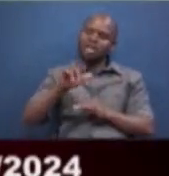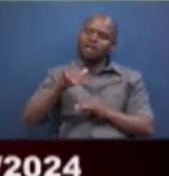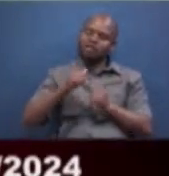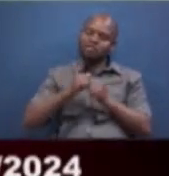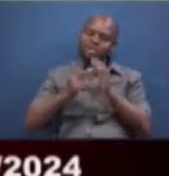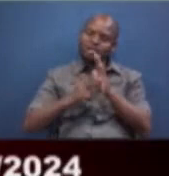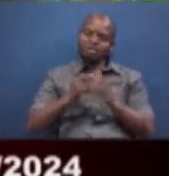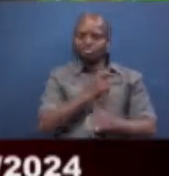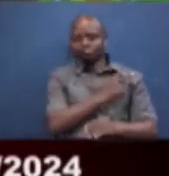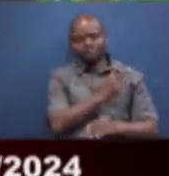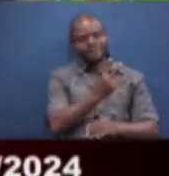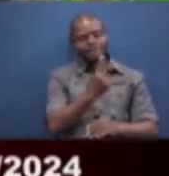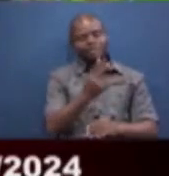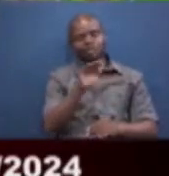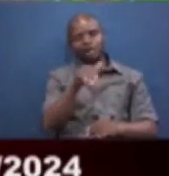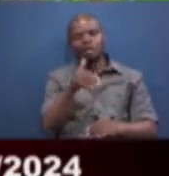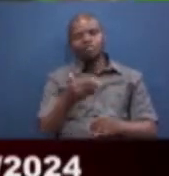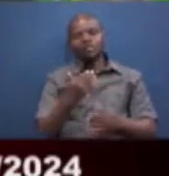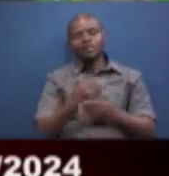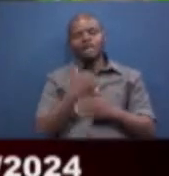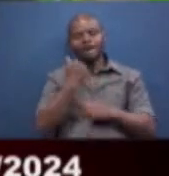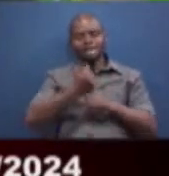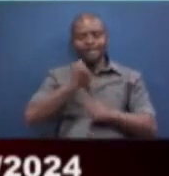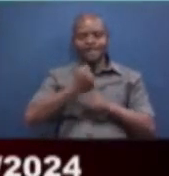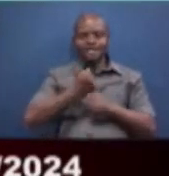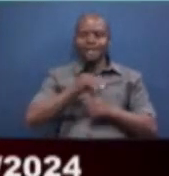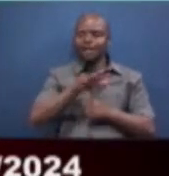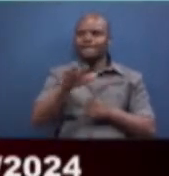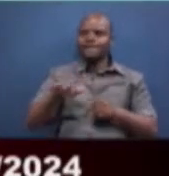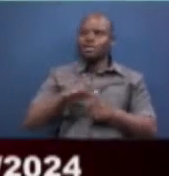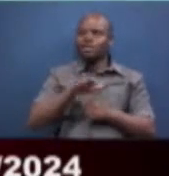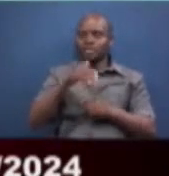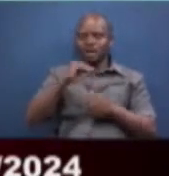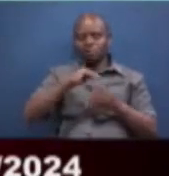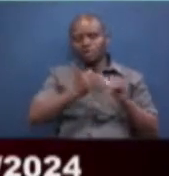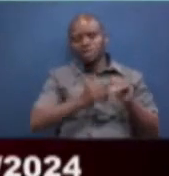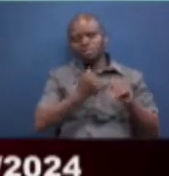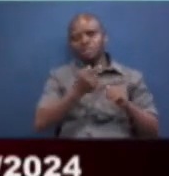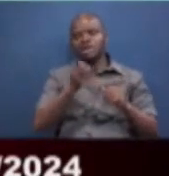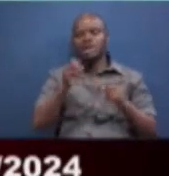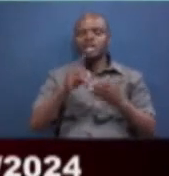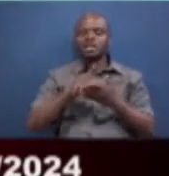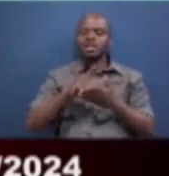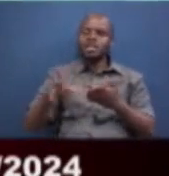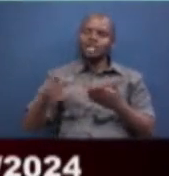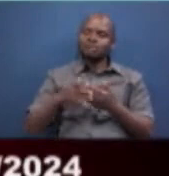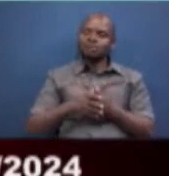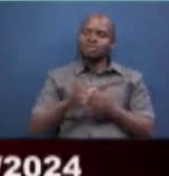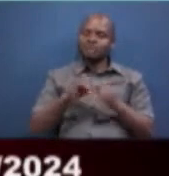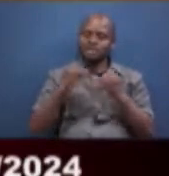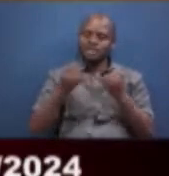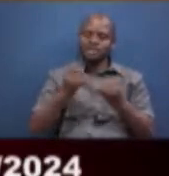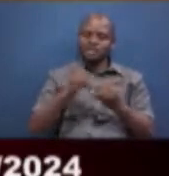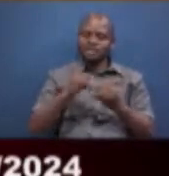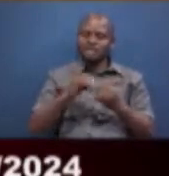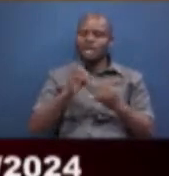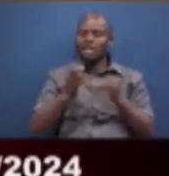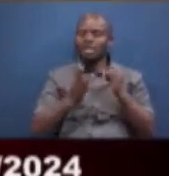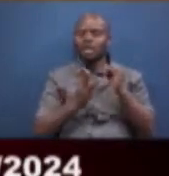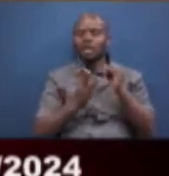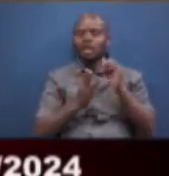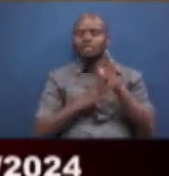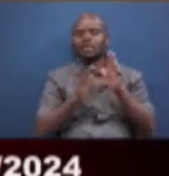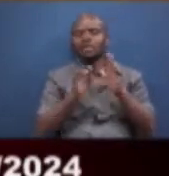hadi 22 mwaka huu, yatakayofanyika katika viwanja vya Mnazi Mmoja jijini Dar es Salaam. Taasisi zaidi ya